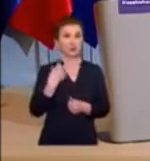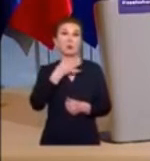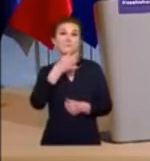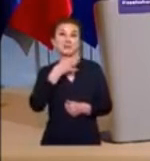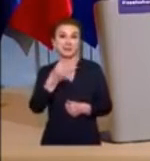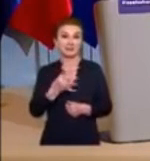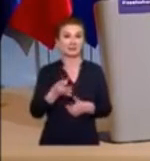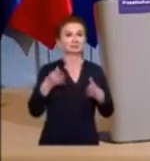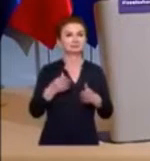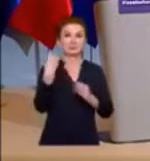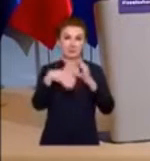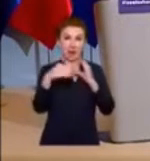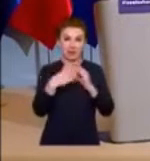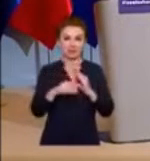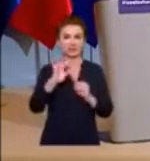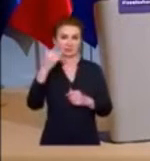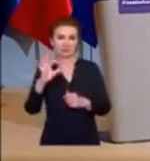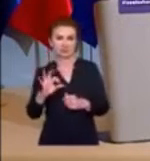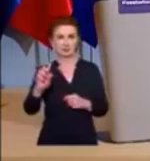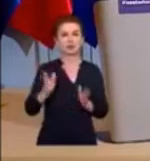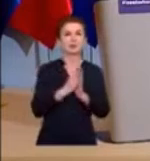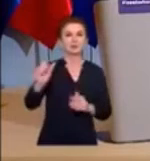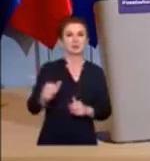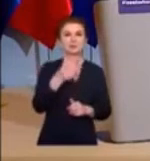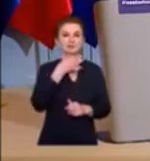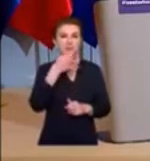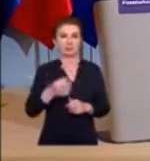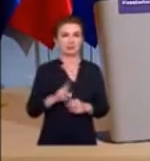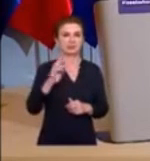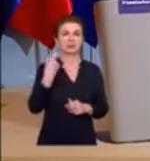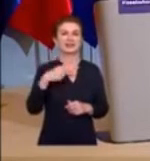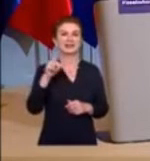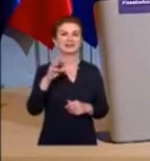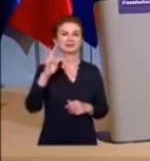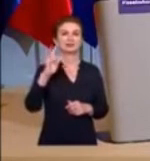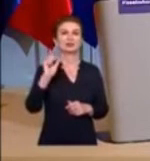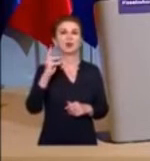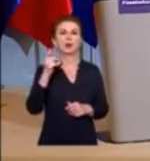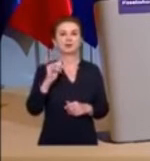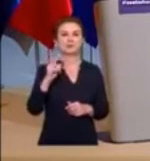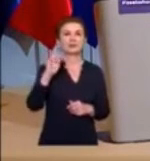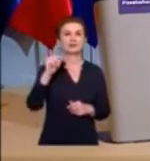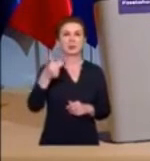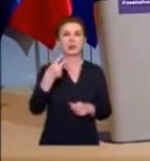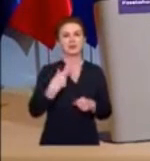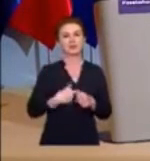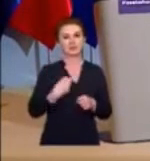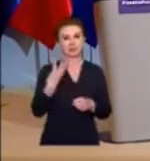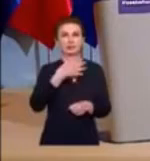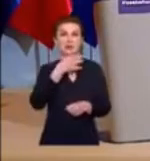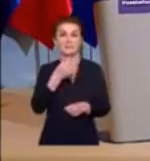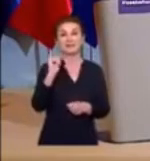pytań. Proszę bardzo o pierwsze pytanie. Redaktor Tomasz Kułakowski z TVN24 pyta o straty w turystyce